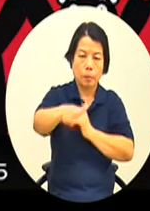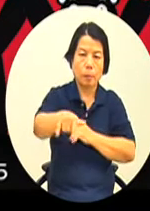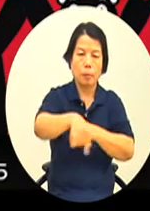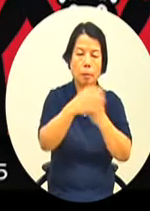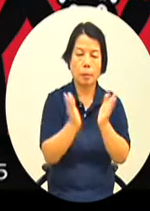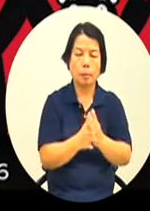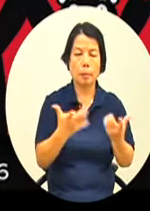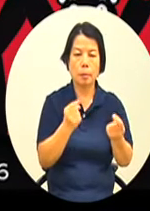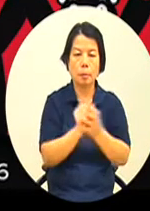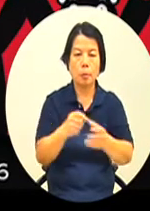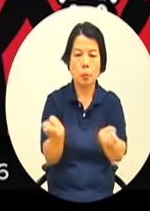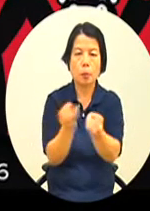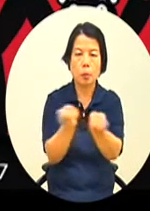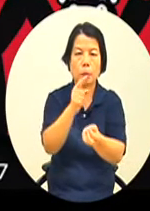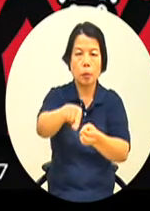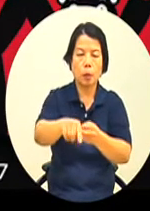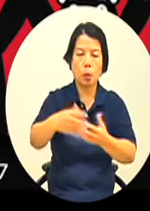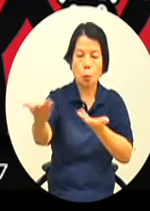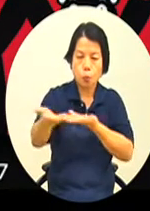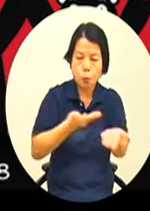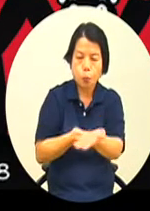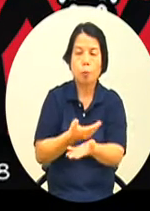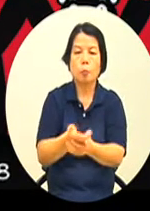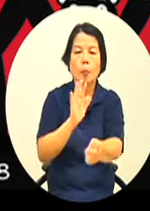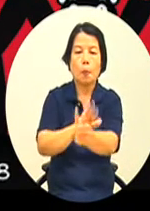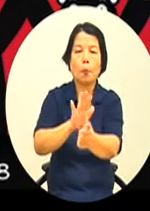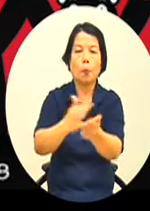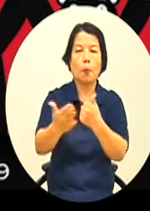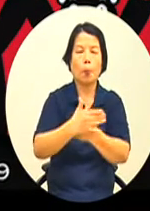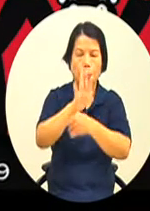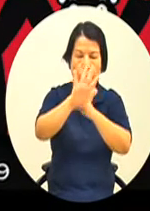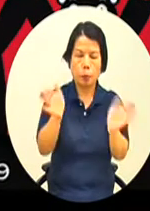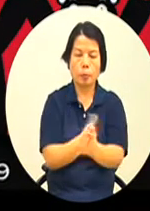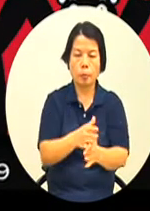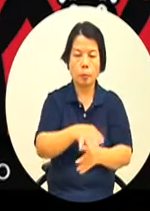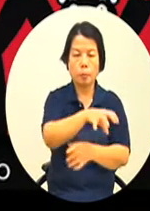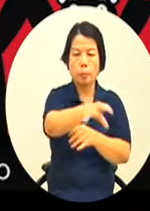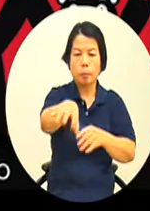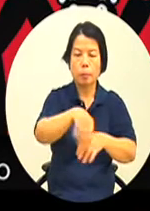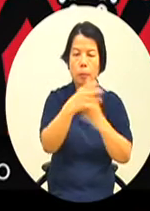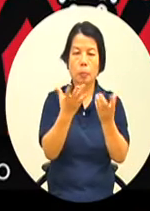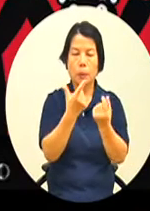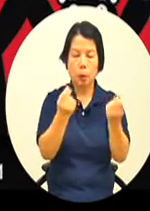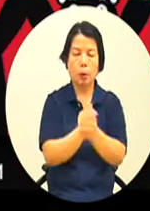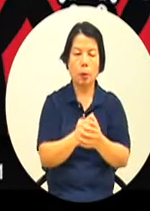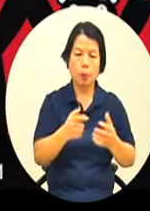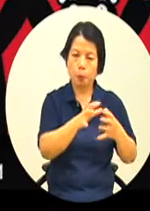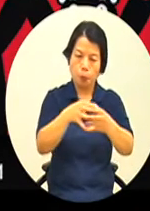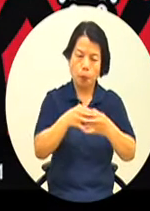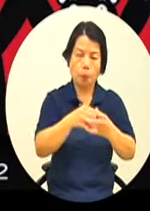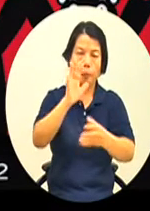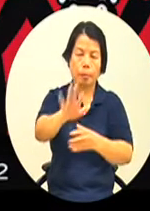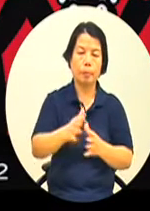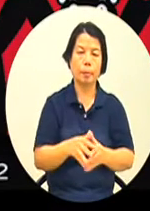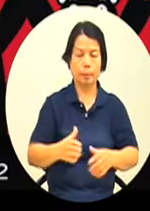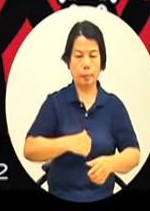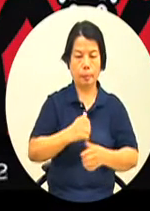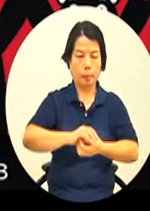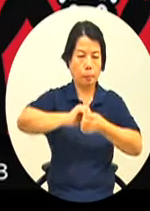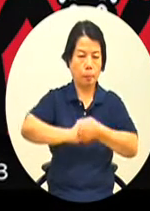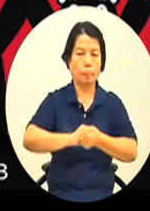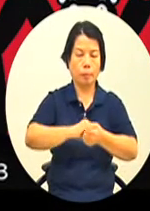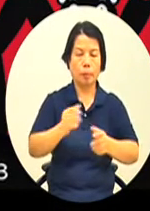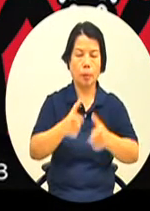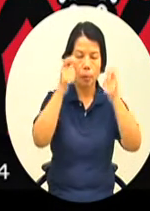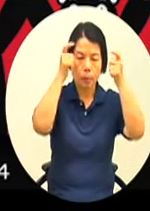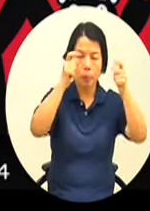个因天灾而来的这个互相的资源鼓励哦，让我们这个三方三层的关系 更加密切。那我们也确定哦，高雄跟熊本